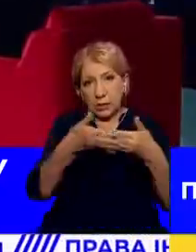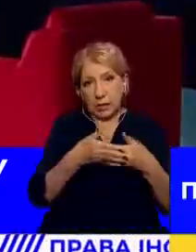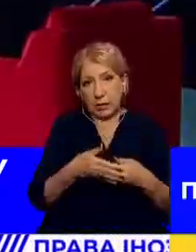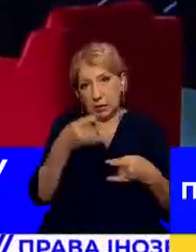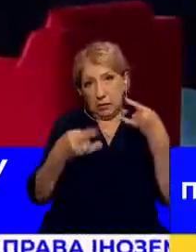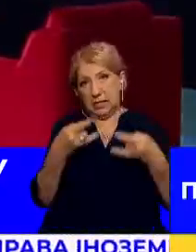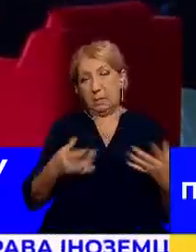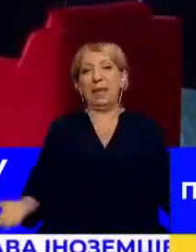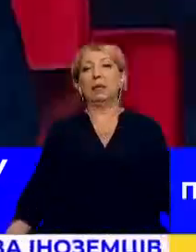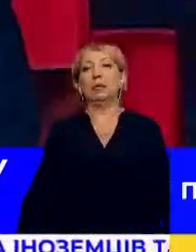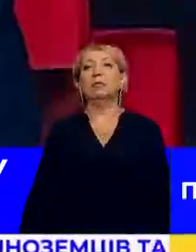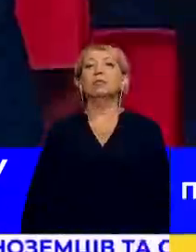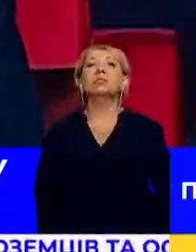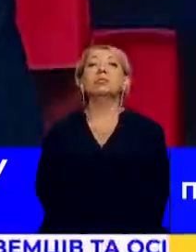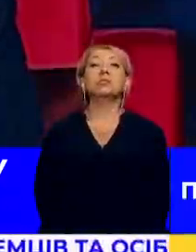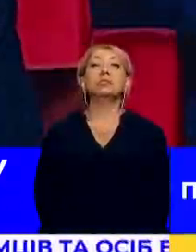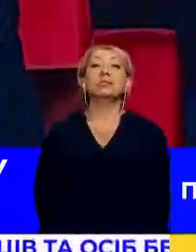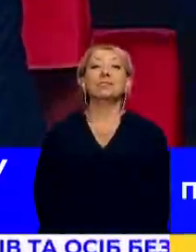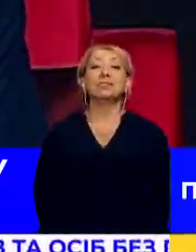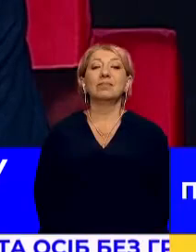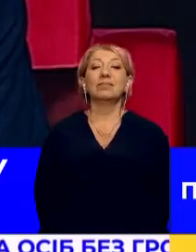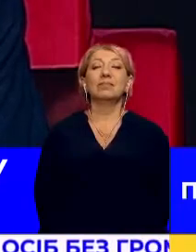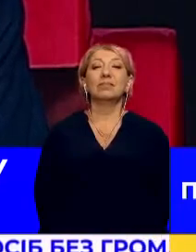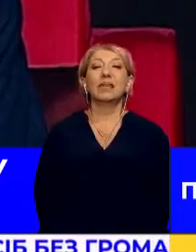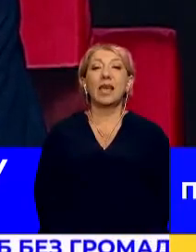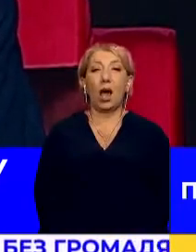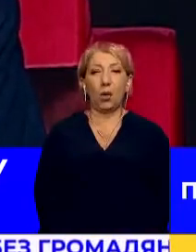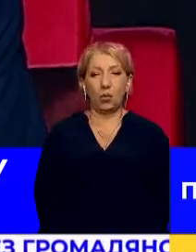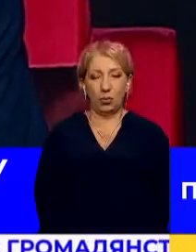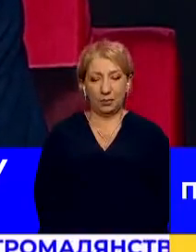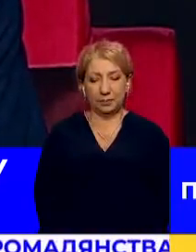незалежних ЗМІ. Дякую, Олег Ляшко, лідер радикальної партії. Спасибі вам, що ви завітали.